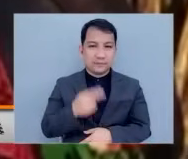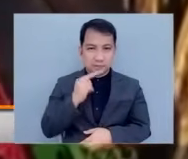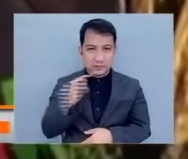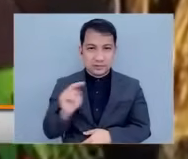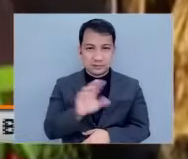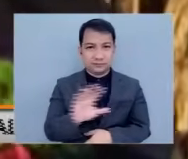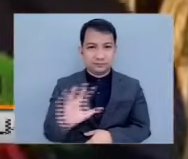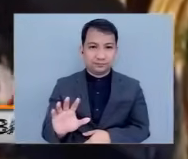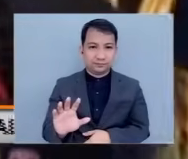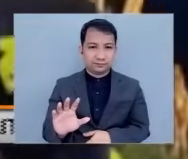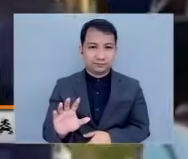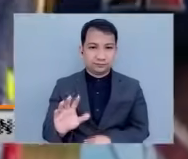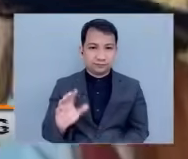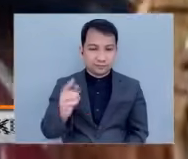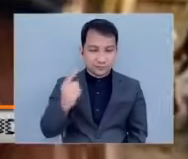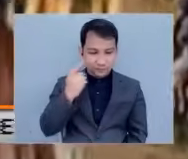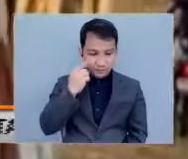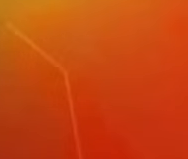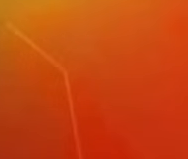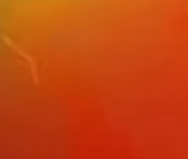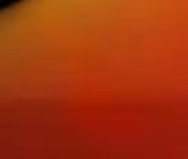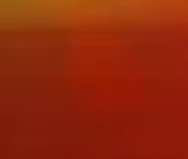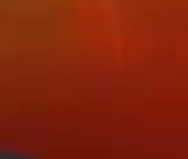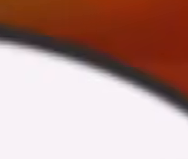frontline, Gio Robles, News 5.